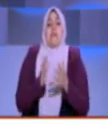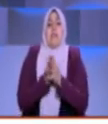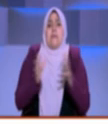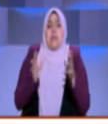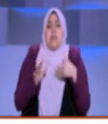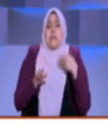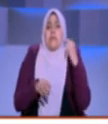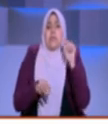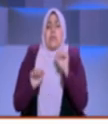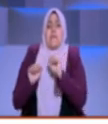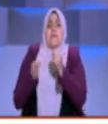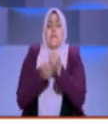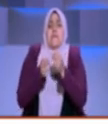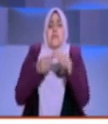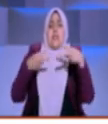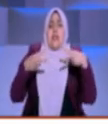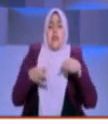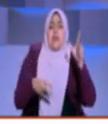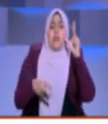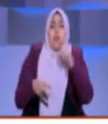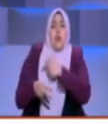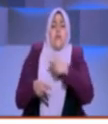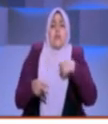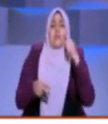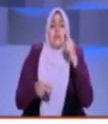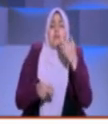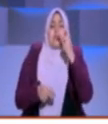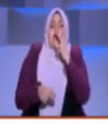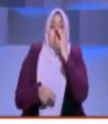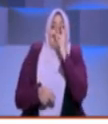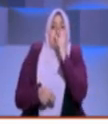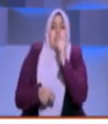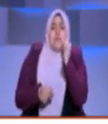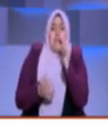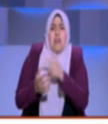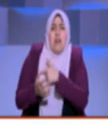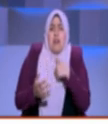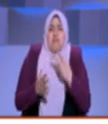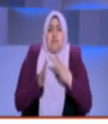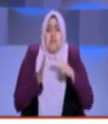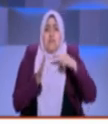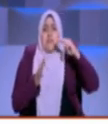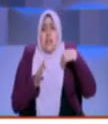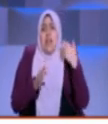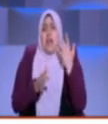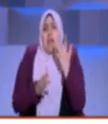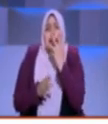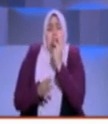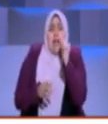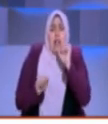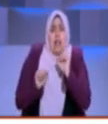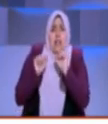في النهاية إلى تشكل ما يعرف بأصحاب السترات الصفراء، ومن بعد ذلك تظاهرات أعضاء النقابات المختلفة